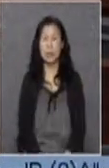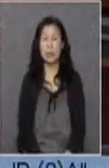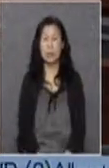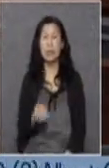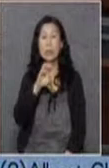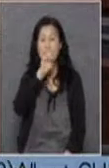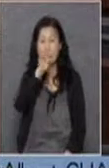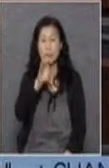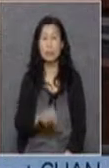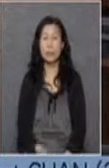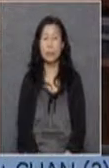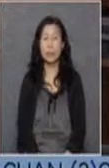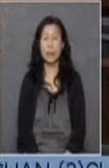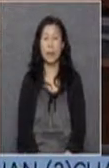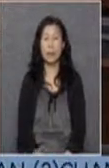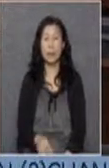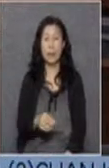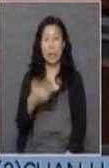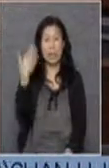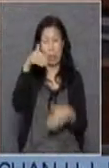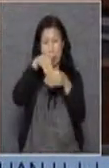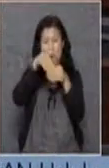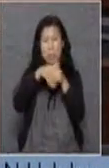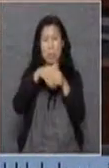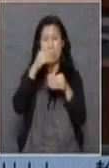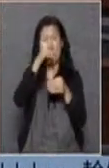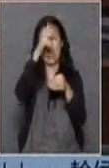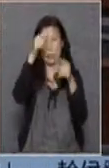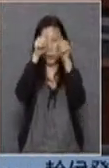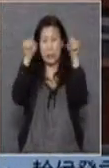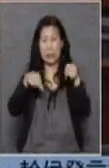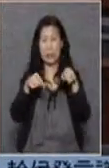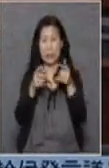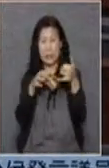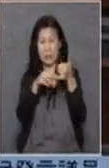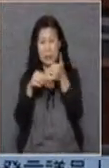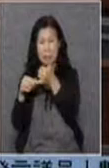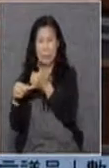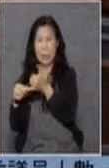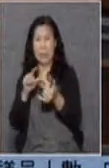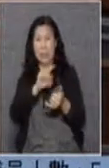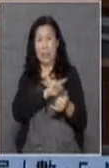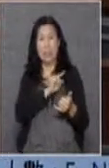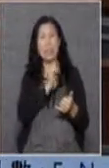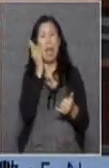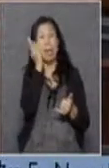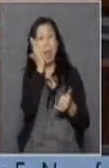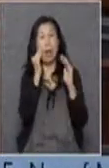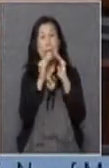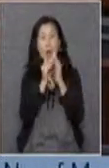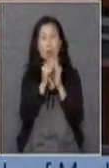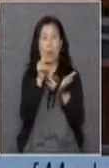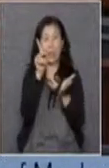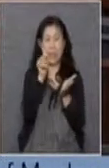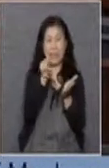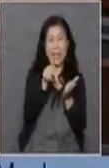說這個亦都在政綱有講及的，他就說會延長自住居所貸款利息扣稅年